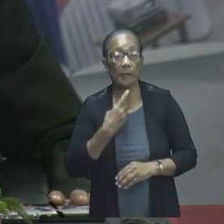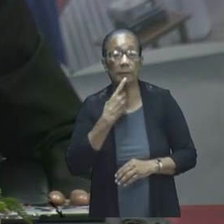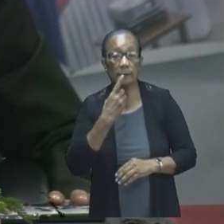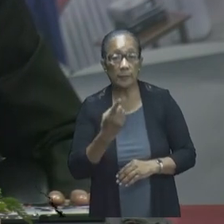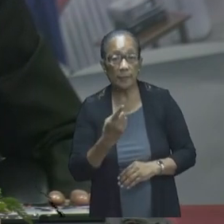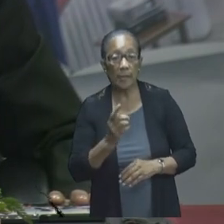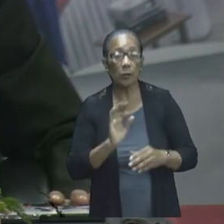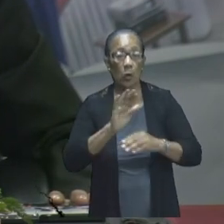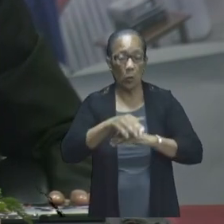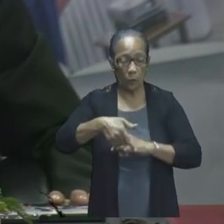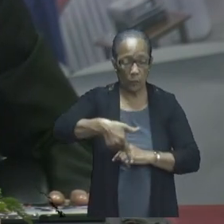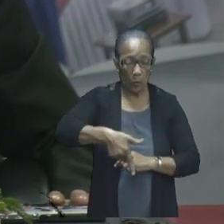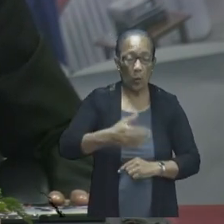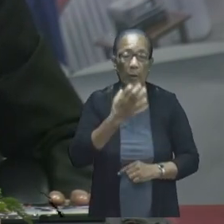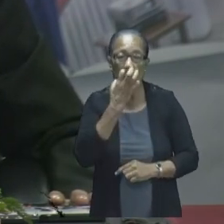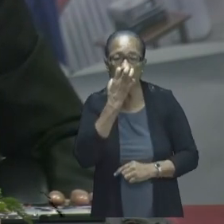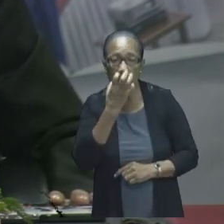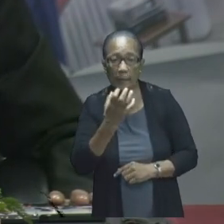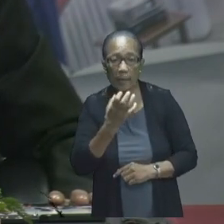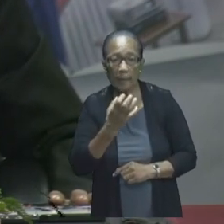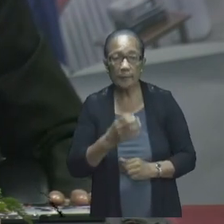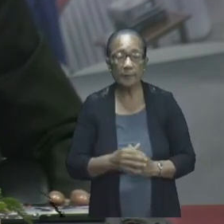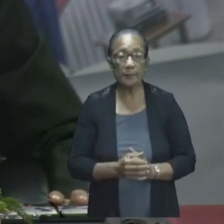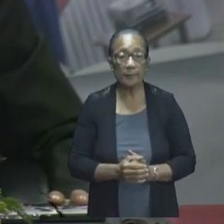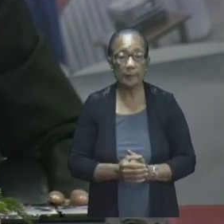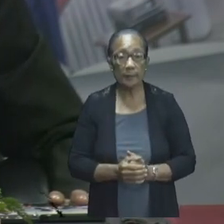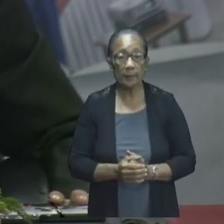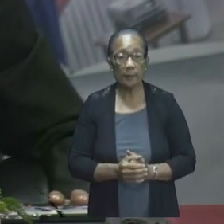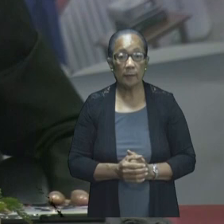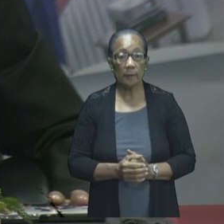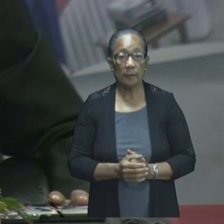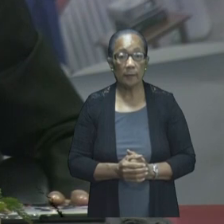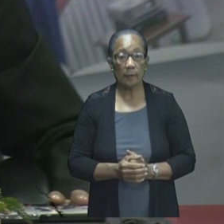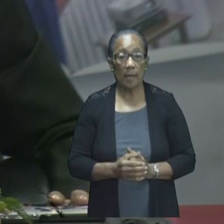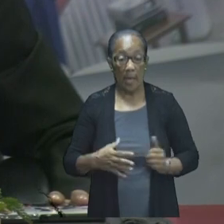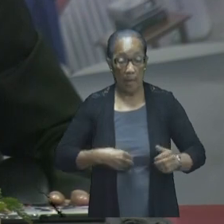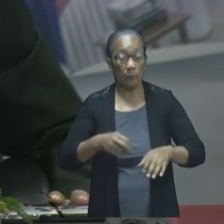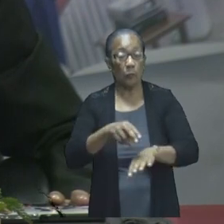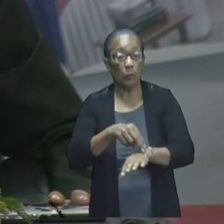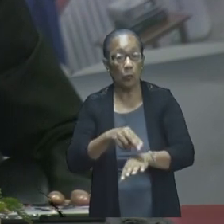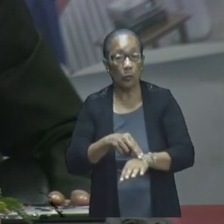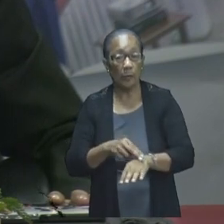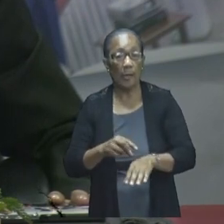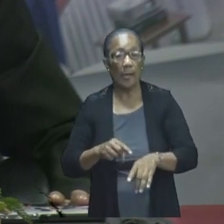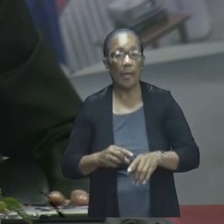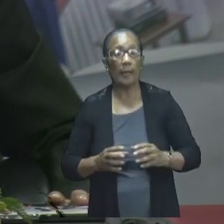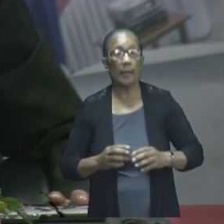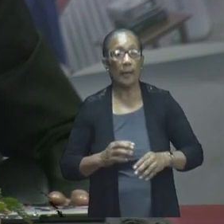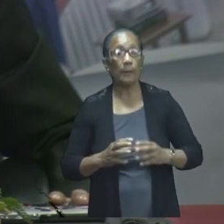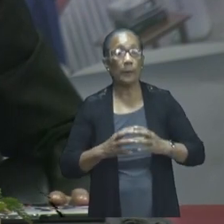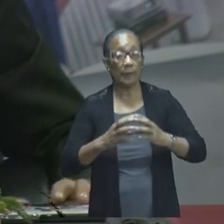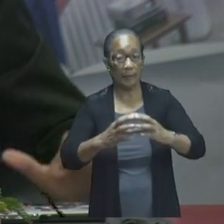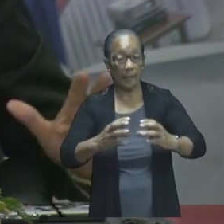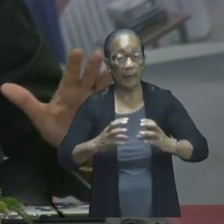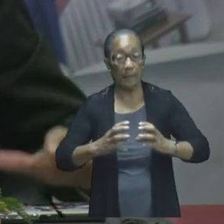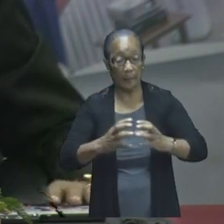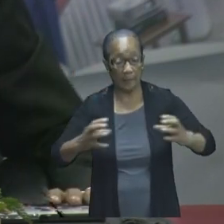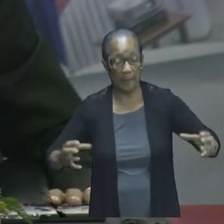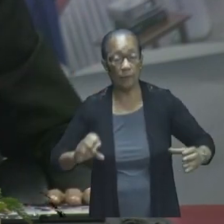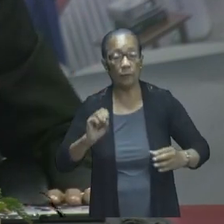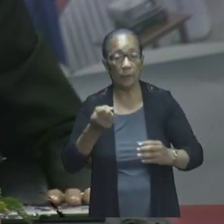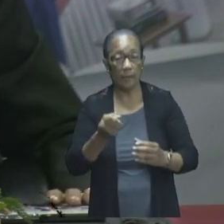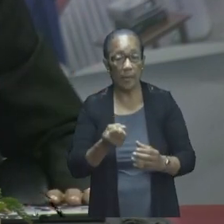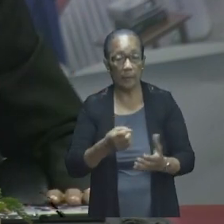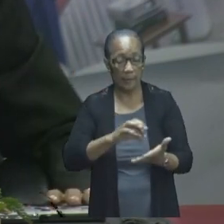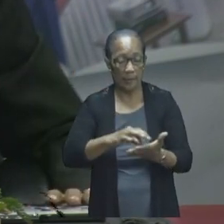van online guess sharpies nodig hebben en bedrijven pannenserie inschrijven en er zijn meer dan